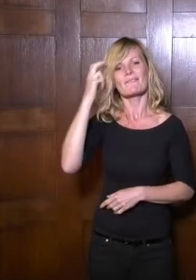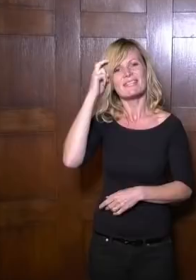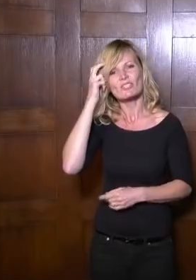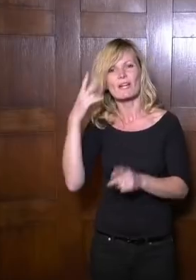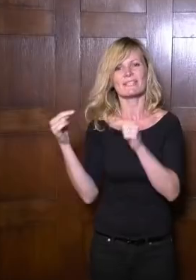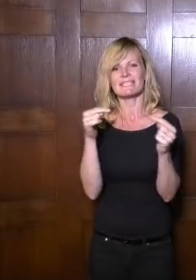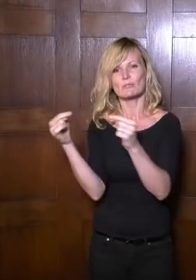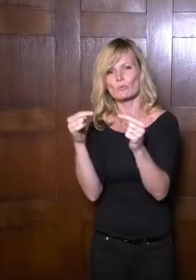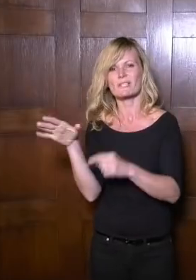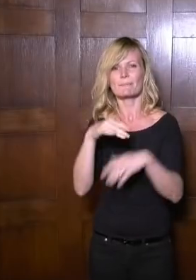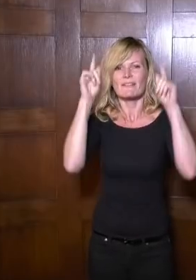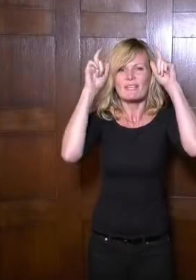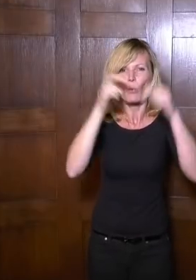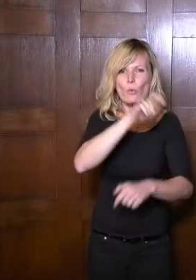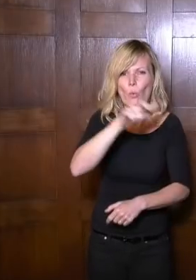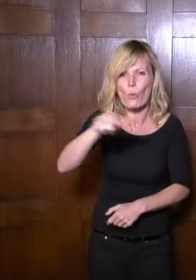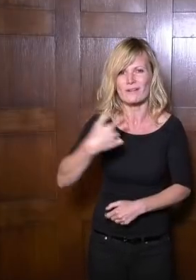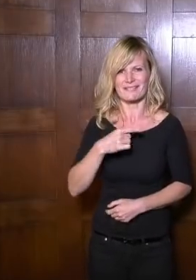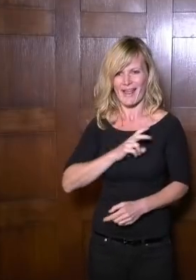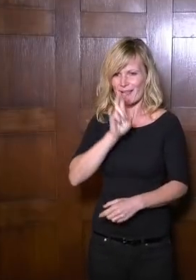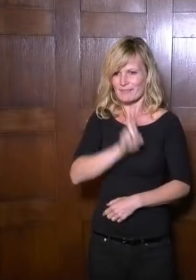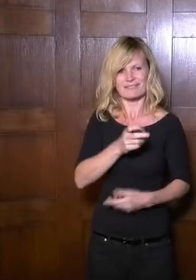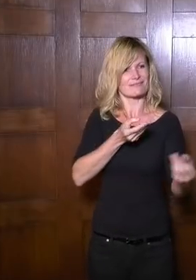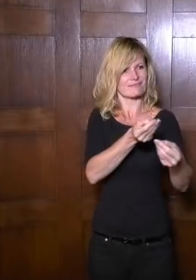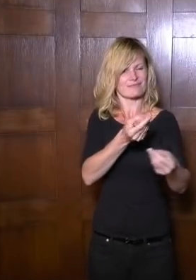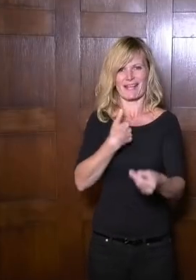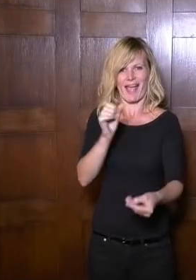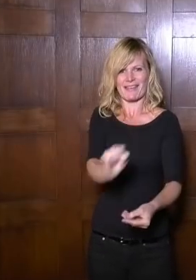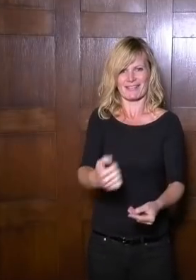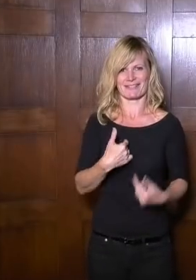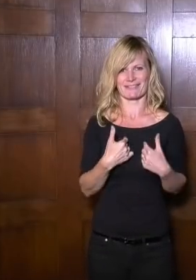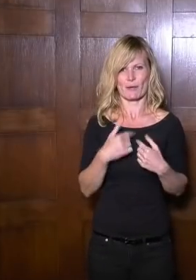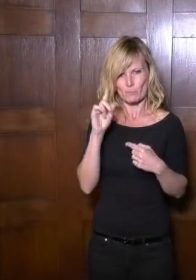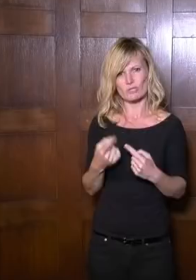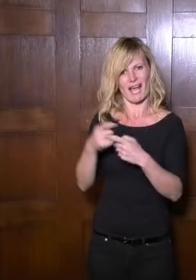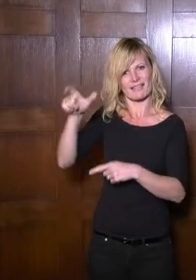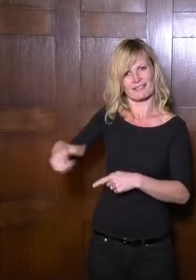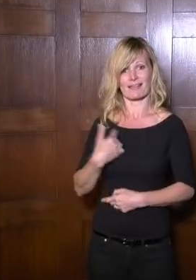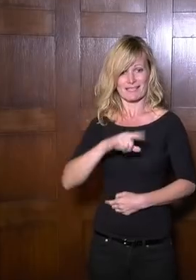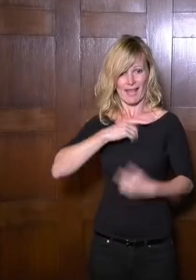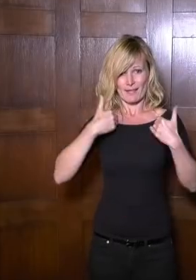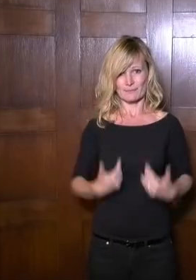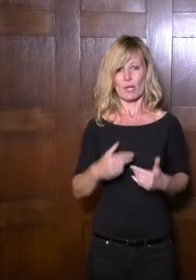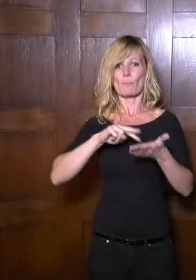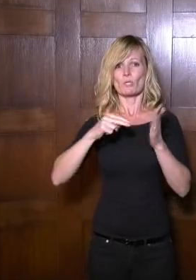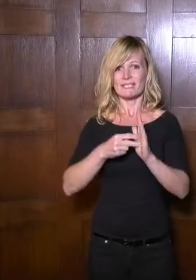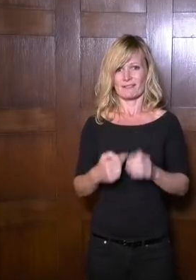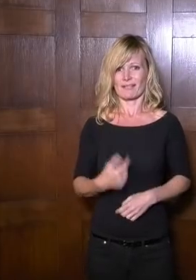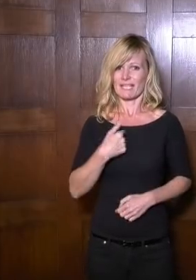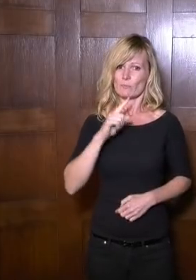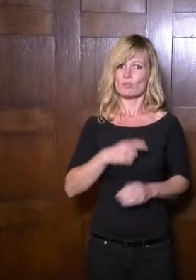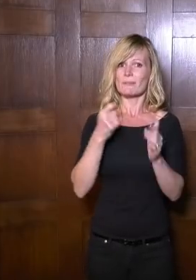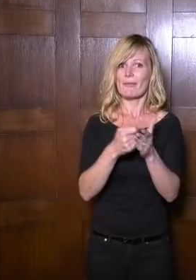mit Virologen führen, das müssen andere machen. Ich bin Politiker, ich muss bewerten,